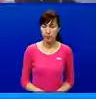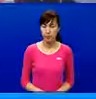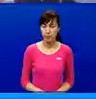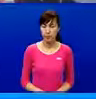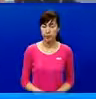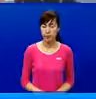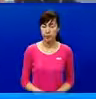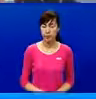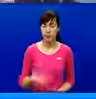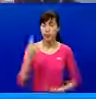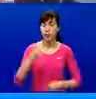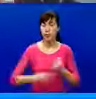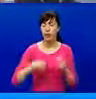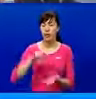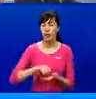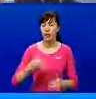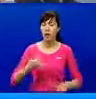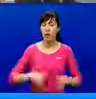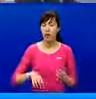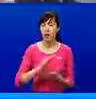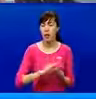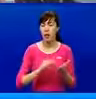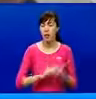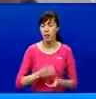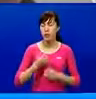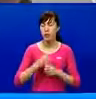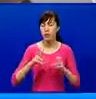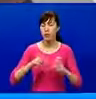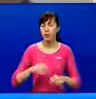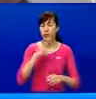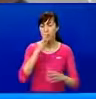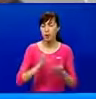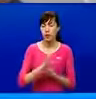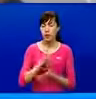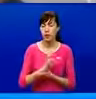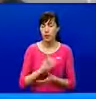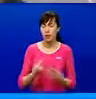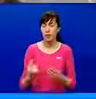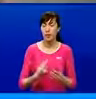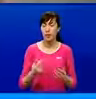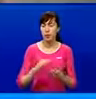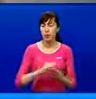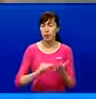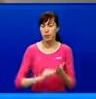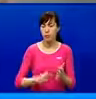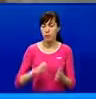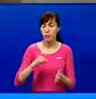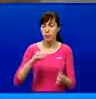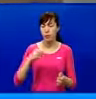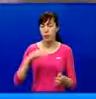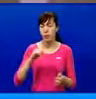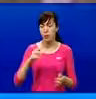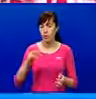Жылдағы дәстүр бойынша қатысушылар «Ұстаз» газетінің кубогын сарапқа салды. Мерзімді баспасөз басылымының алғашқы редакторы Ғани Жақсылықұлы